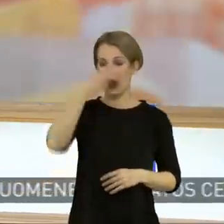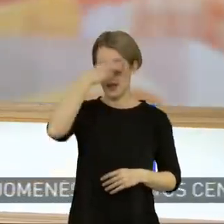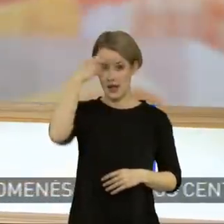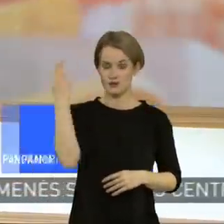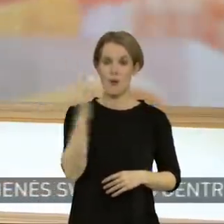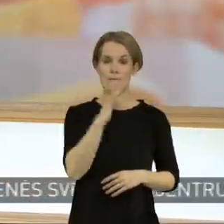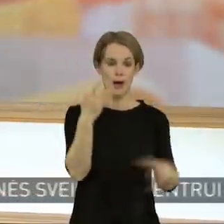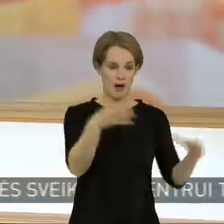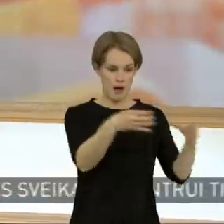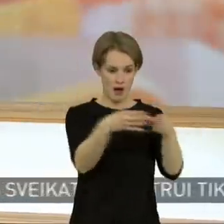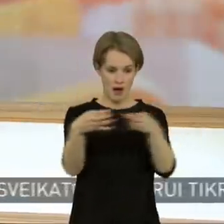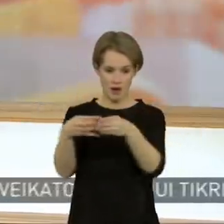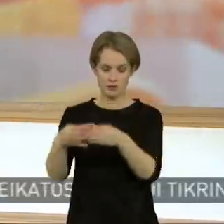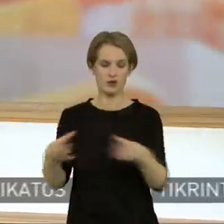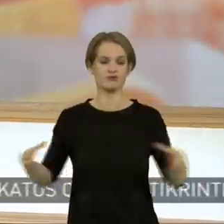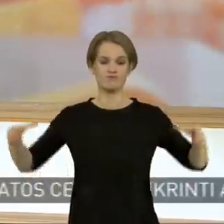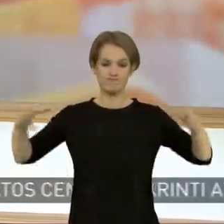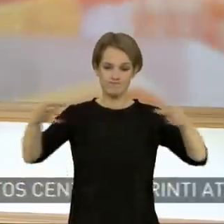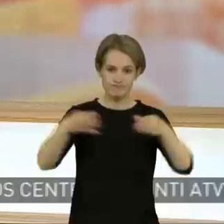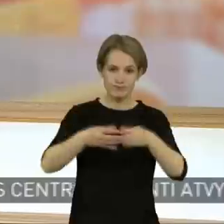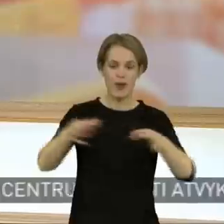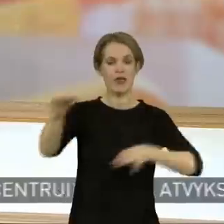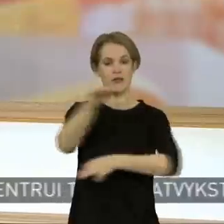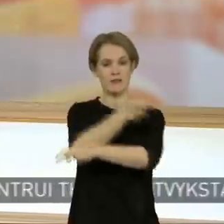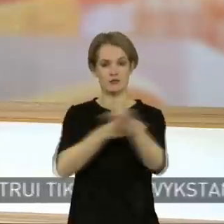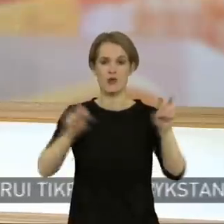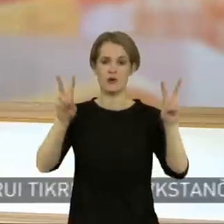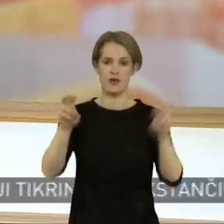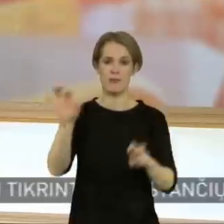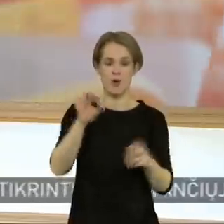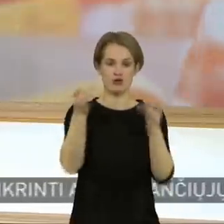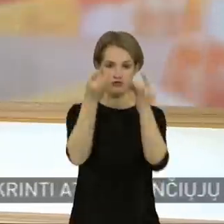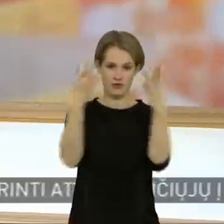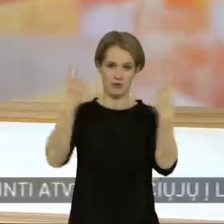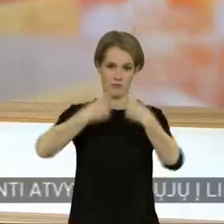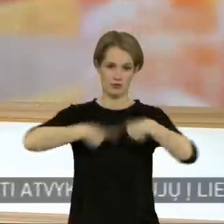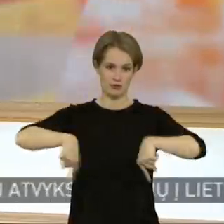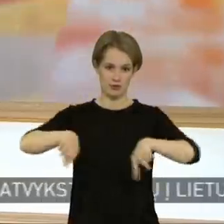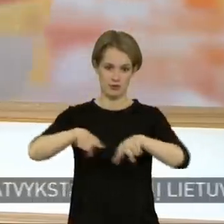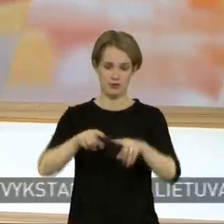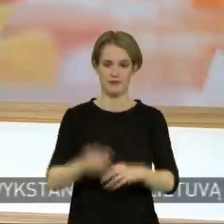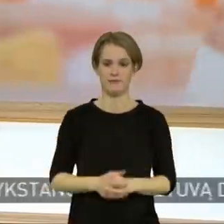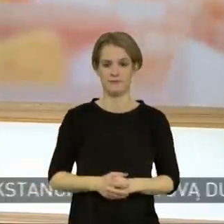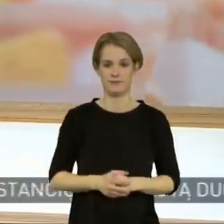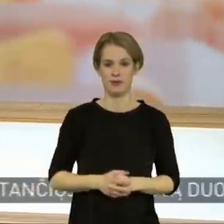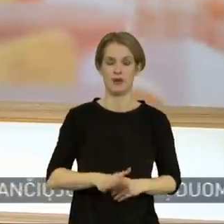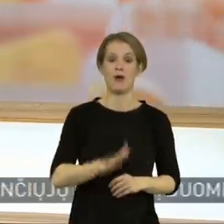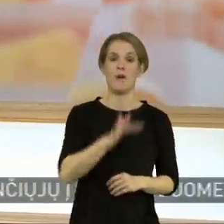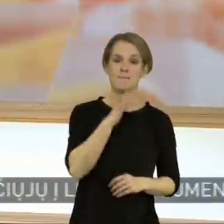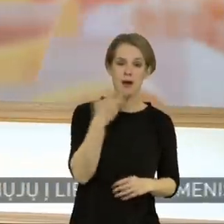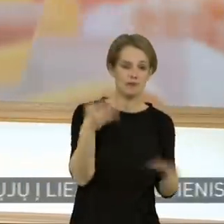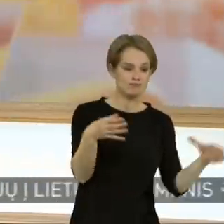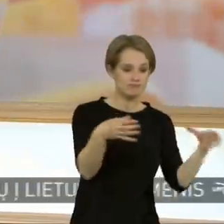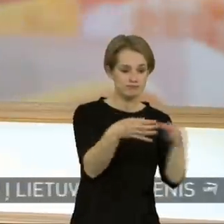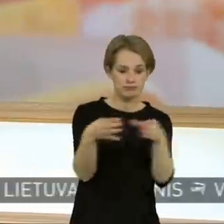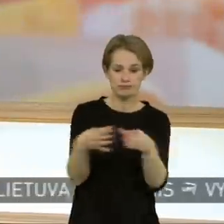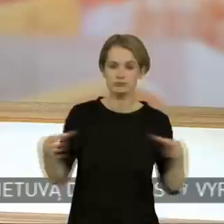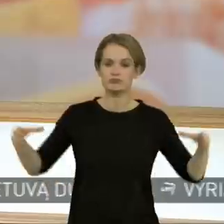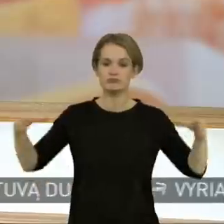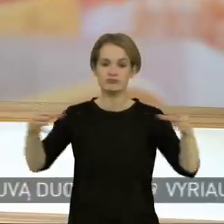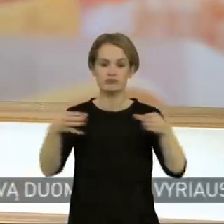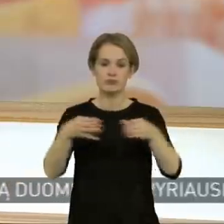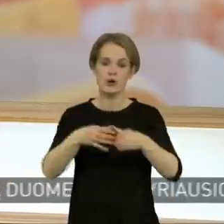stalo tartis dėl ilgalaikių švietimo gairių. Dar kartą suburti politinės partijas ir rasti vieningą sprendimą dėl